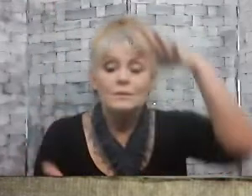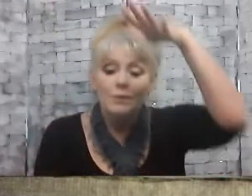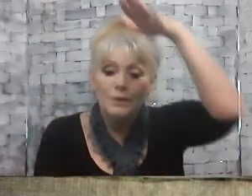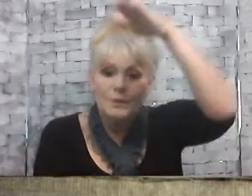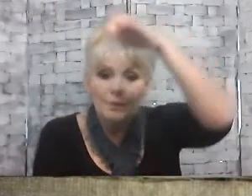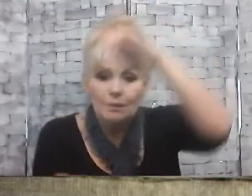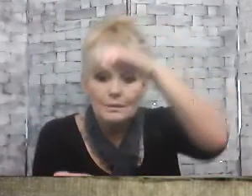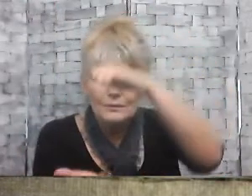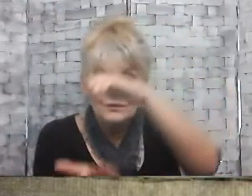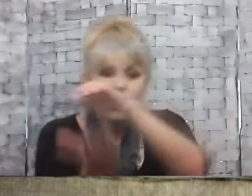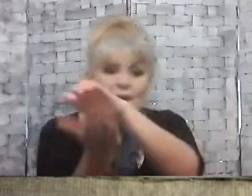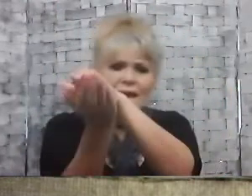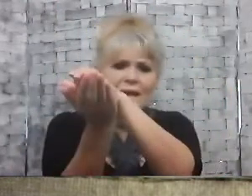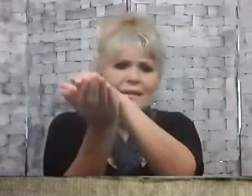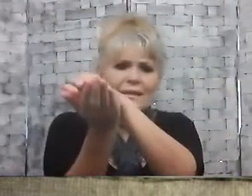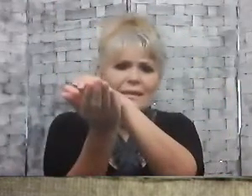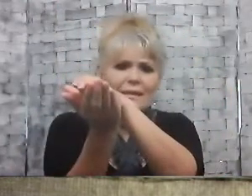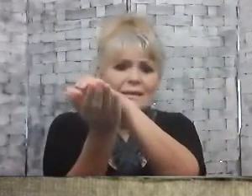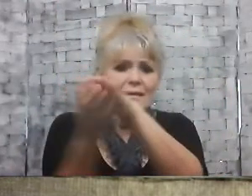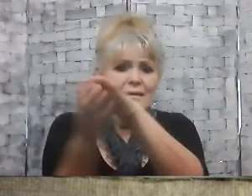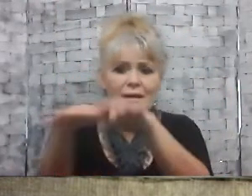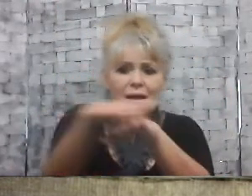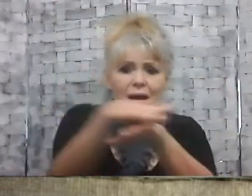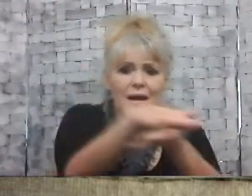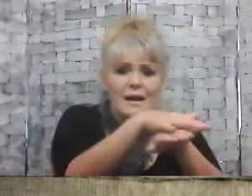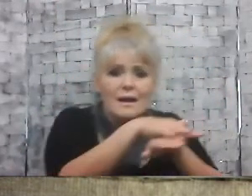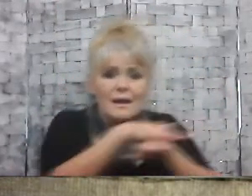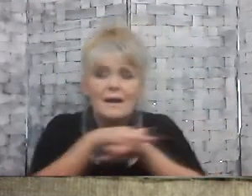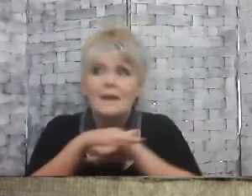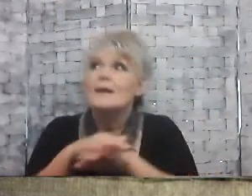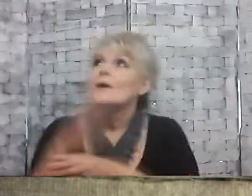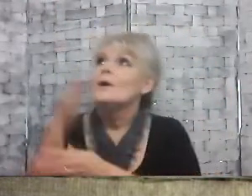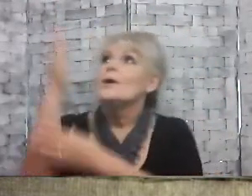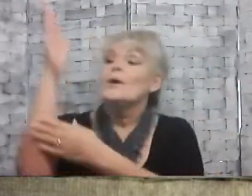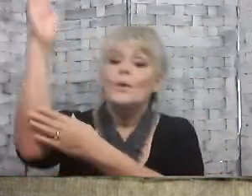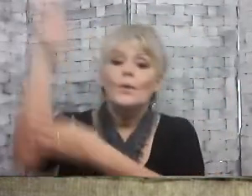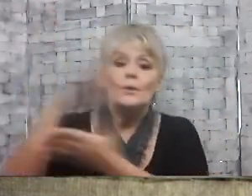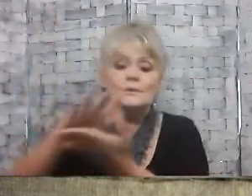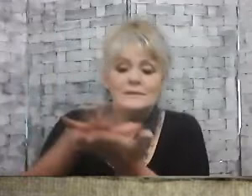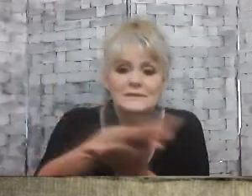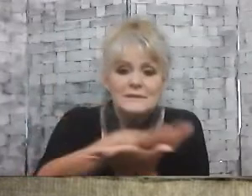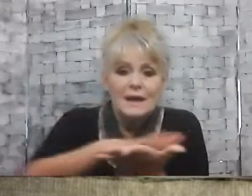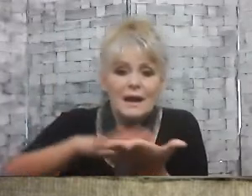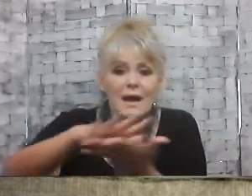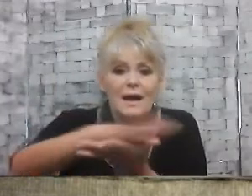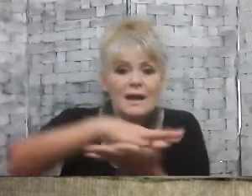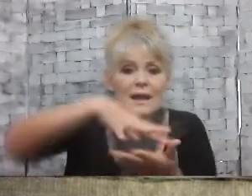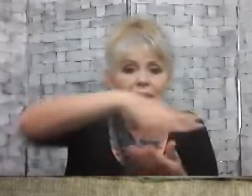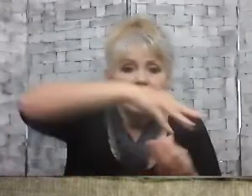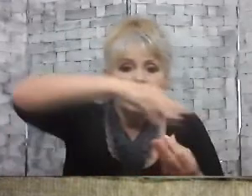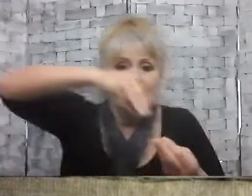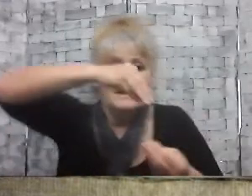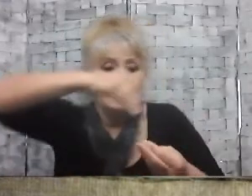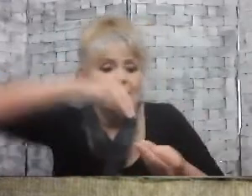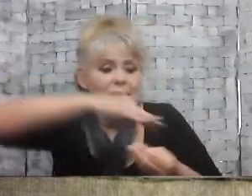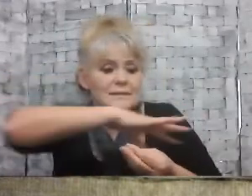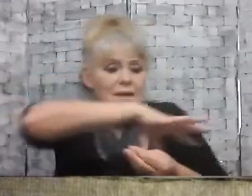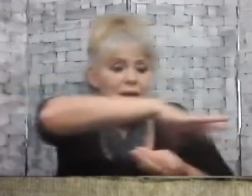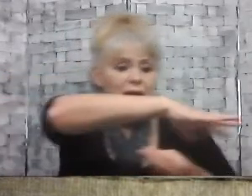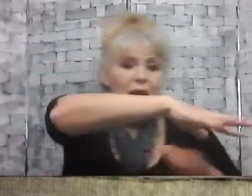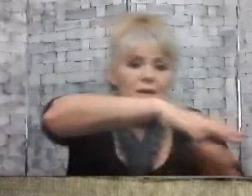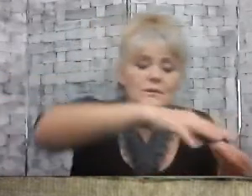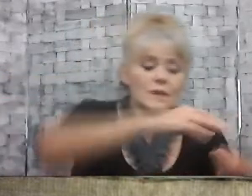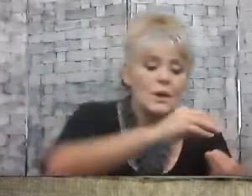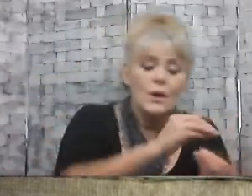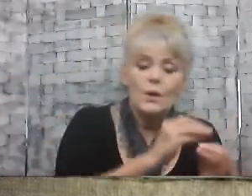die hemel het met die aarde te doen en die aarde met die hemel. As God die Heilige Gees gee, gaan hierdie story nog steeds oor Jesus,